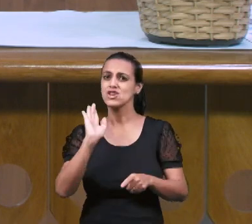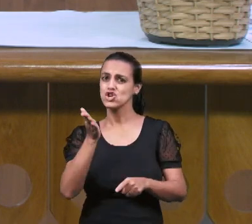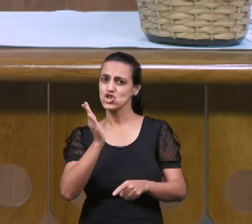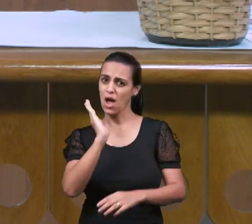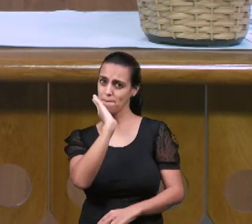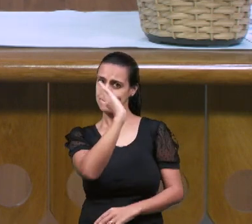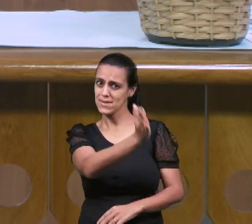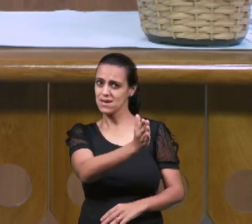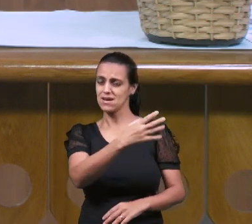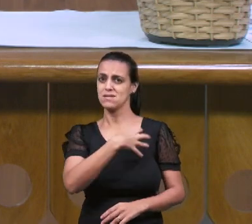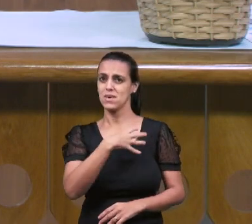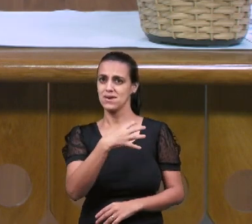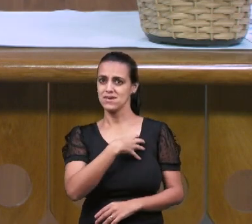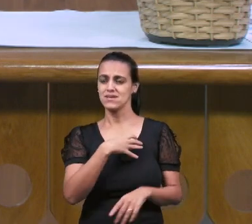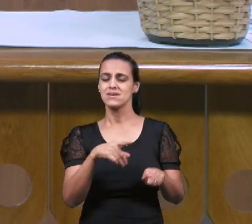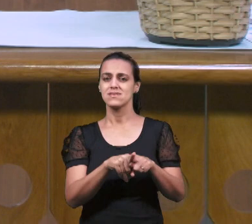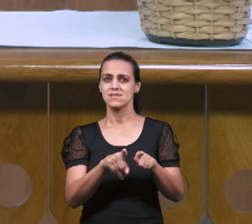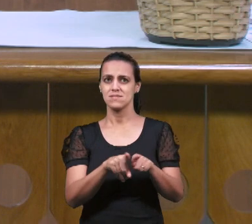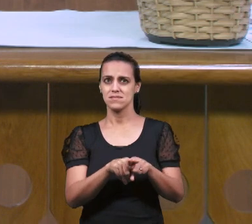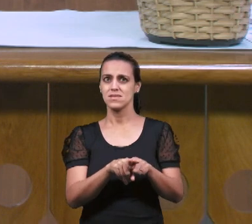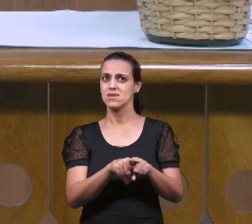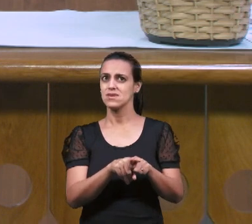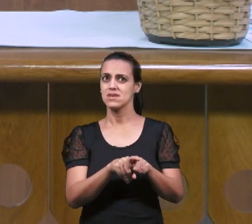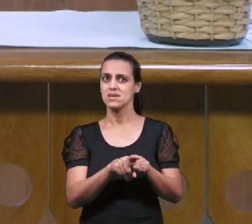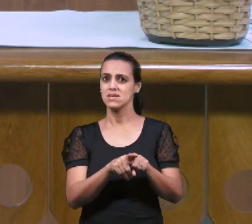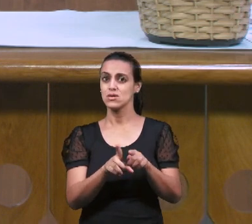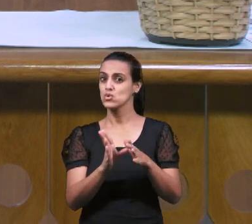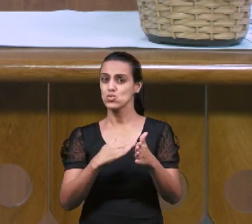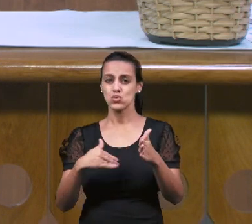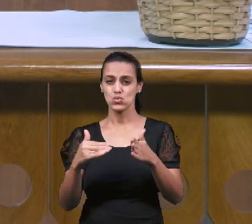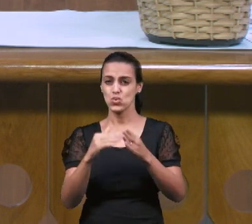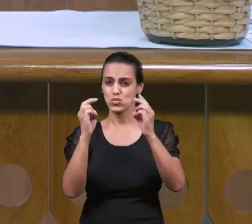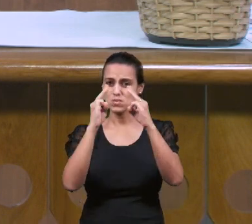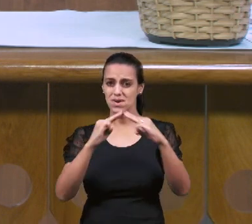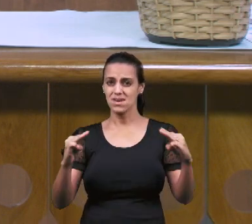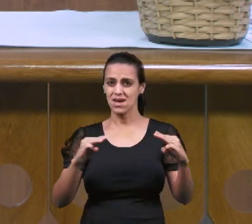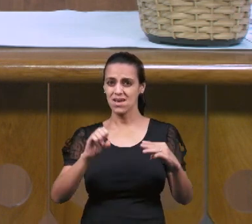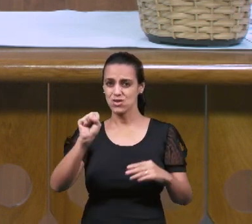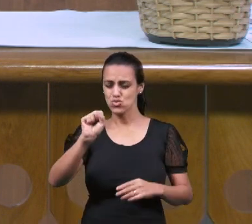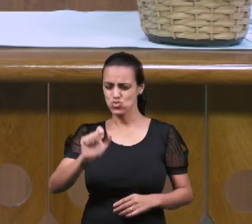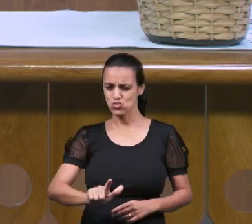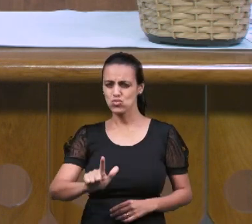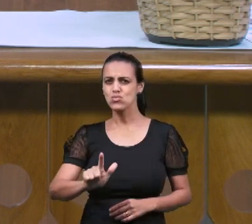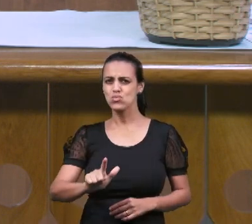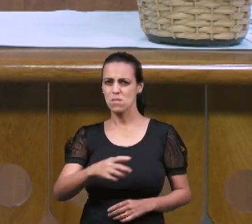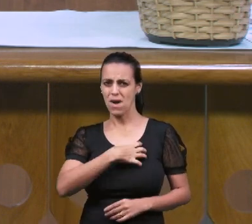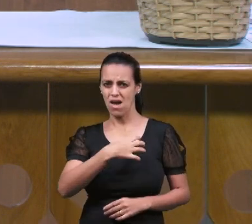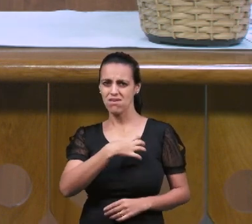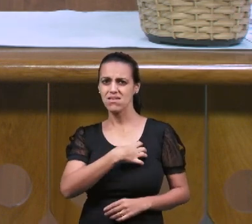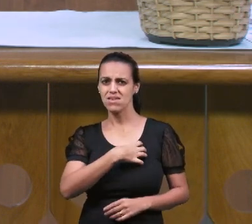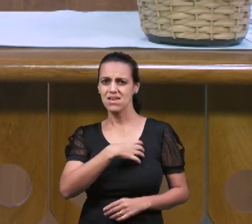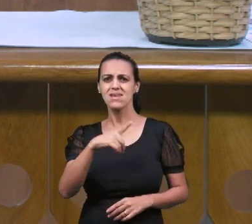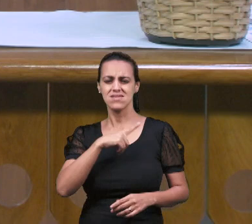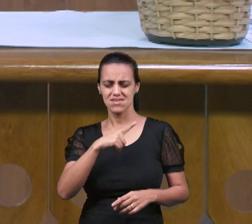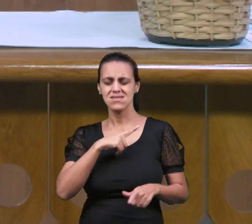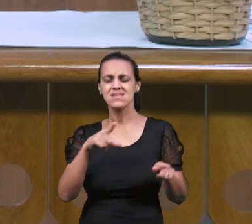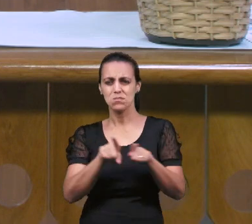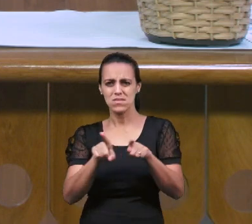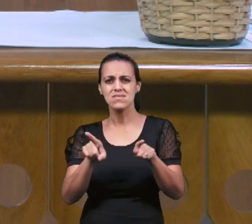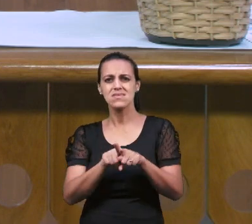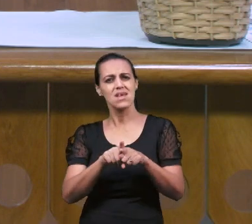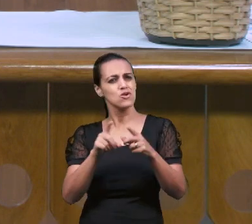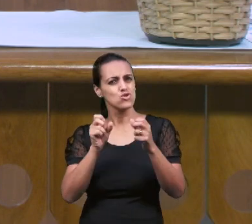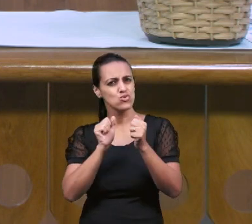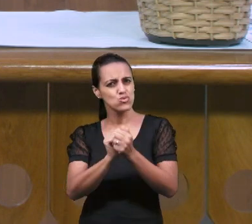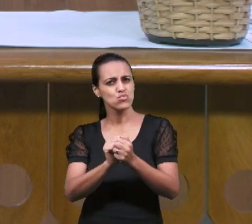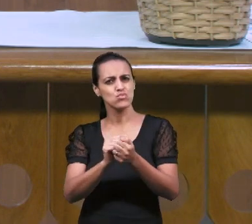partie aussi du Manaïm de Domingos Martins pour aider aux frères et sœurs. Tous les Manaïm du sud de Bahia sont aussi impliqués dans cette